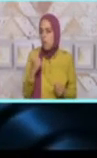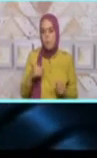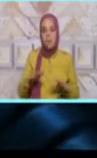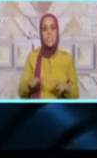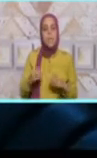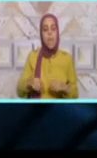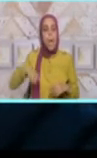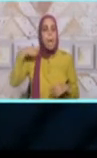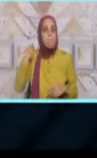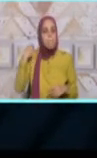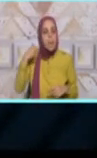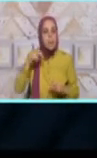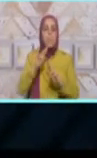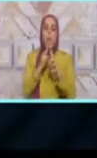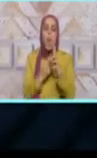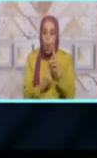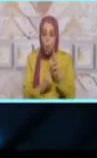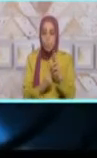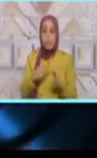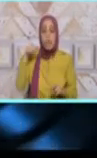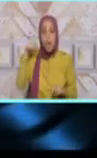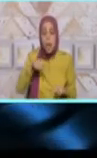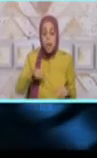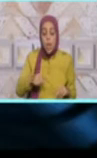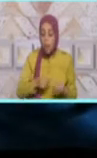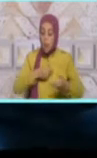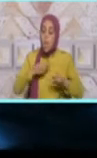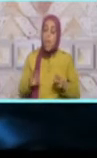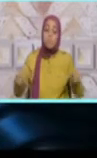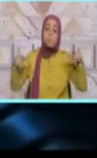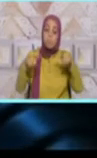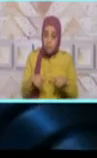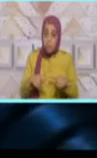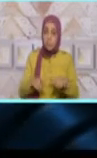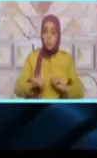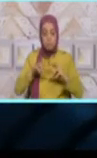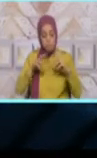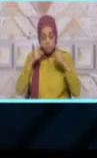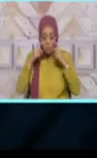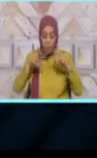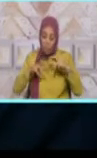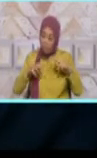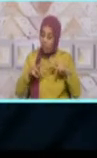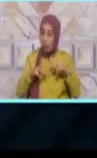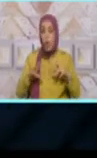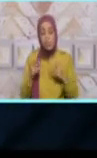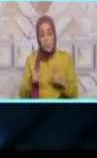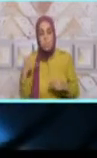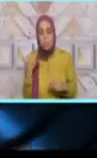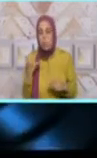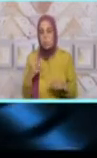أيضا مجلس الوزراء خلال هذا الاجتماع ناقش موضوعات أخرى،